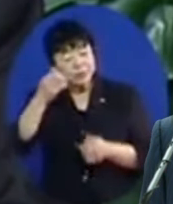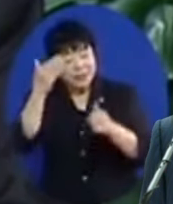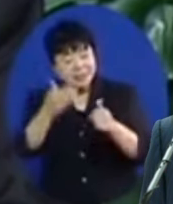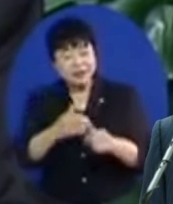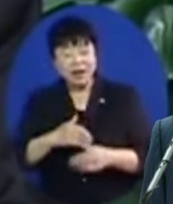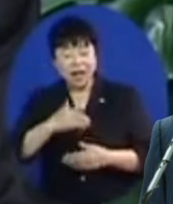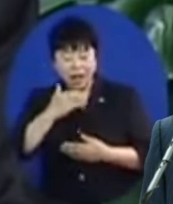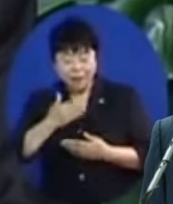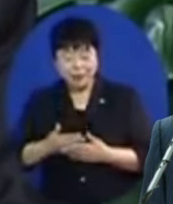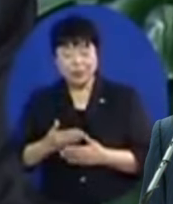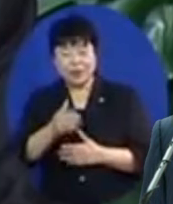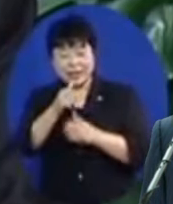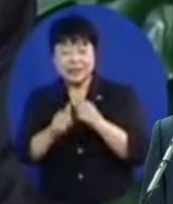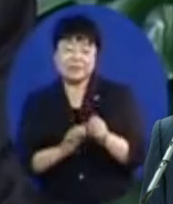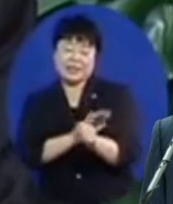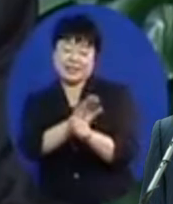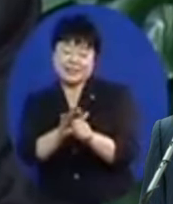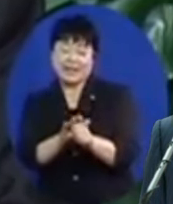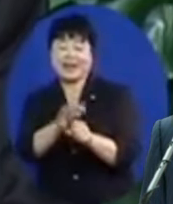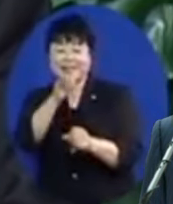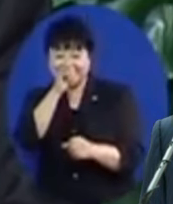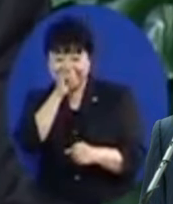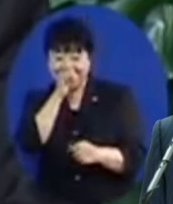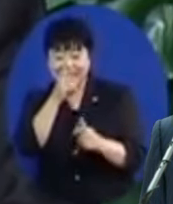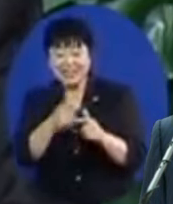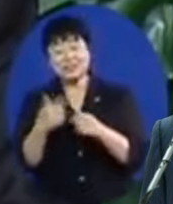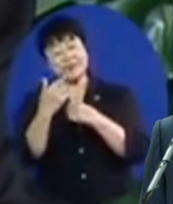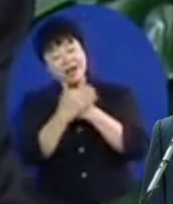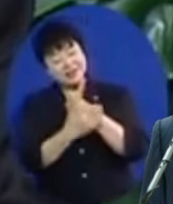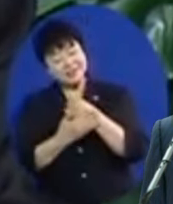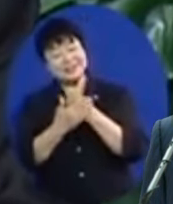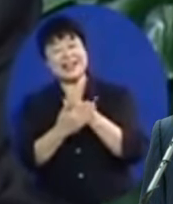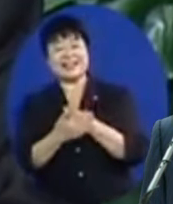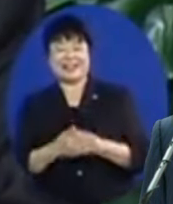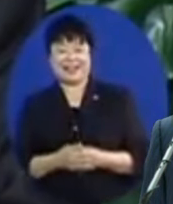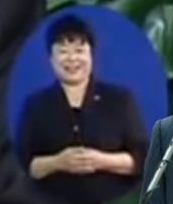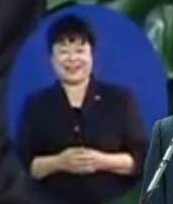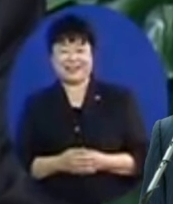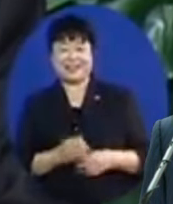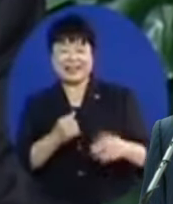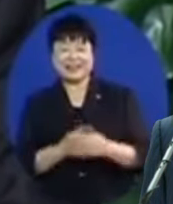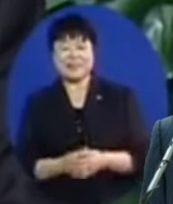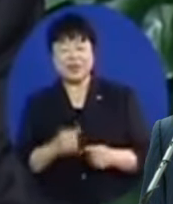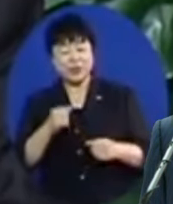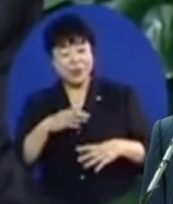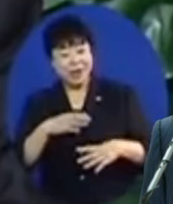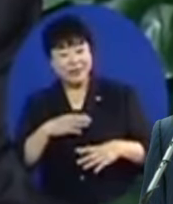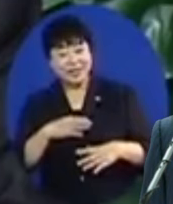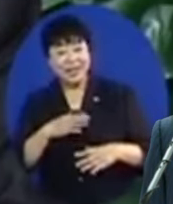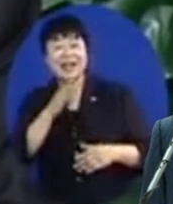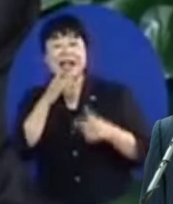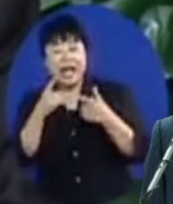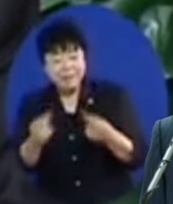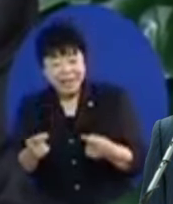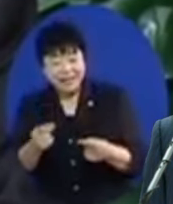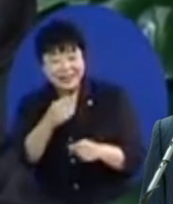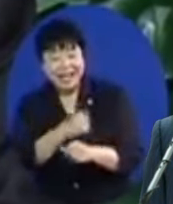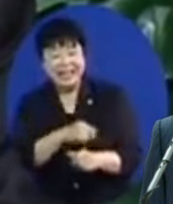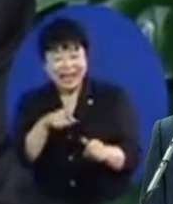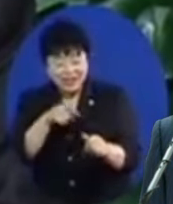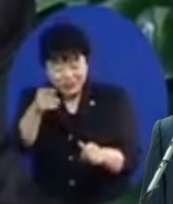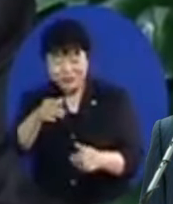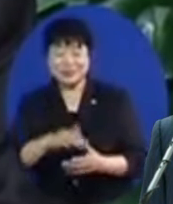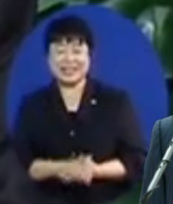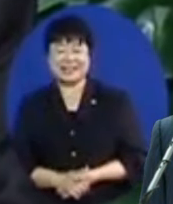성령께서 하나님의 사랑이 이렇다, 예수님의 은혜가 이렇다, 그러니 얼마나 놀라운 것이냐, 우리로 하여금 아멘하게